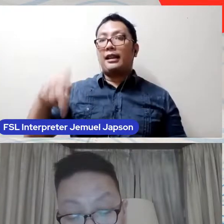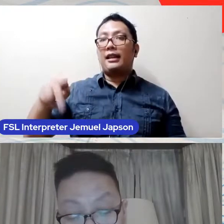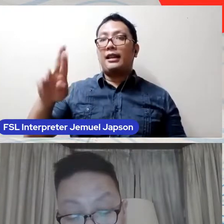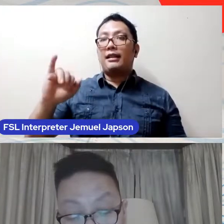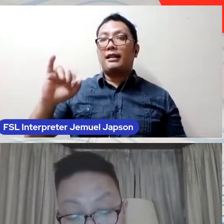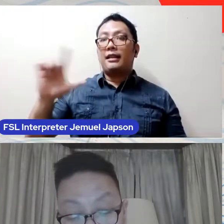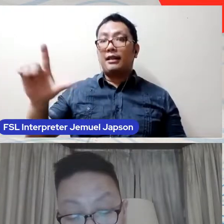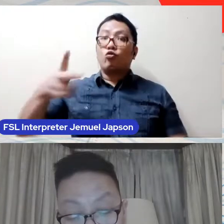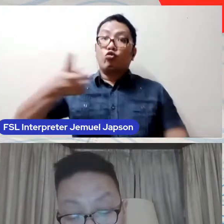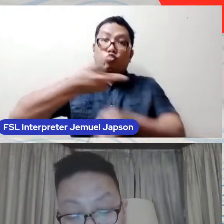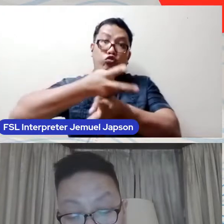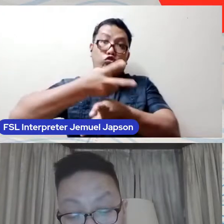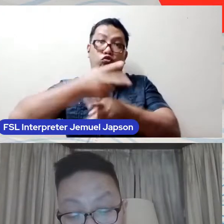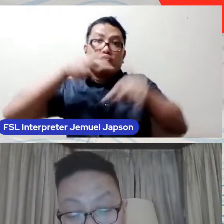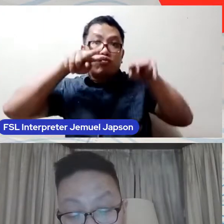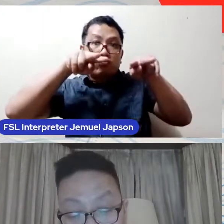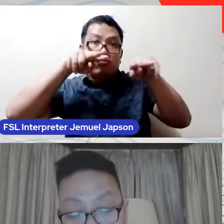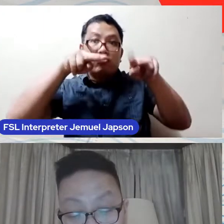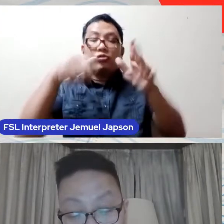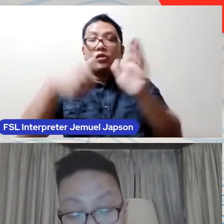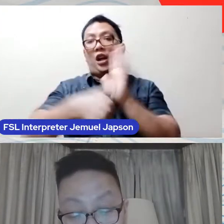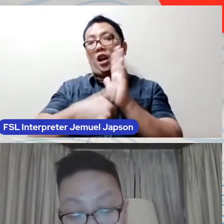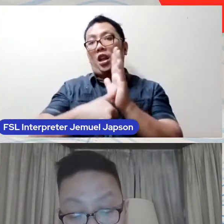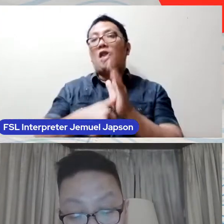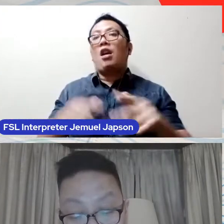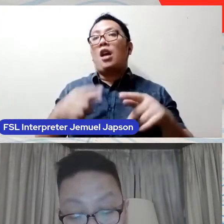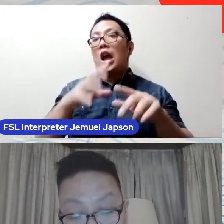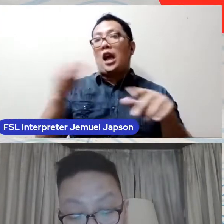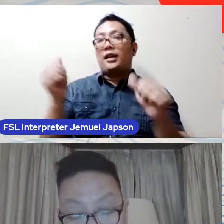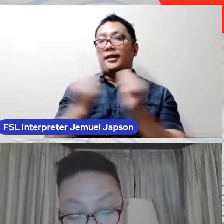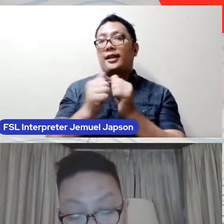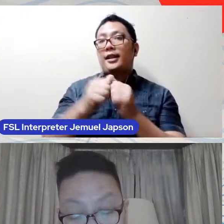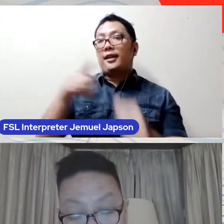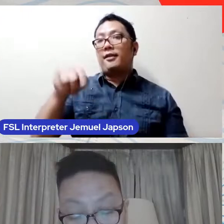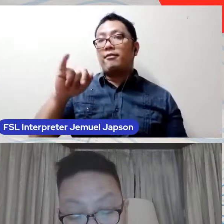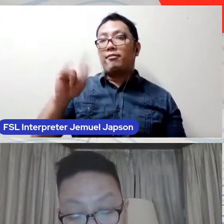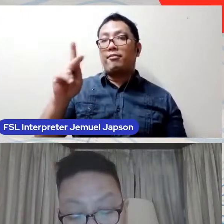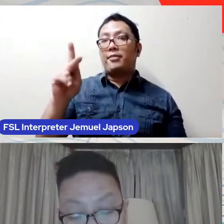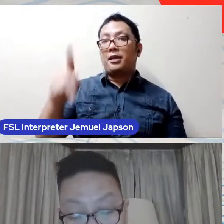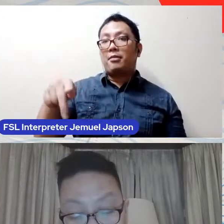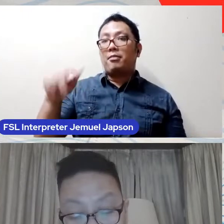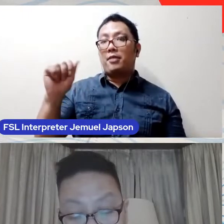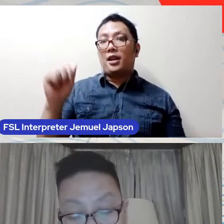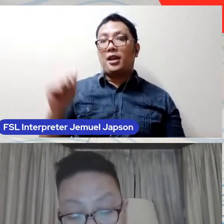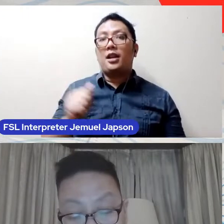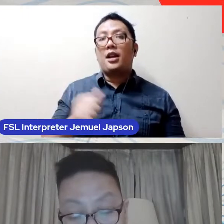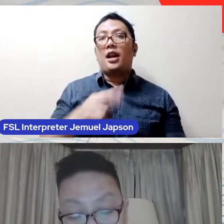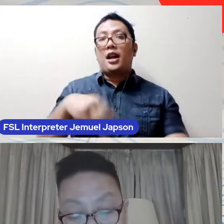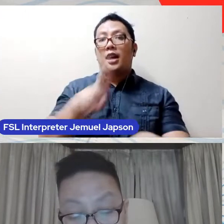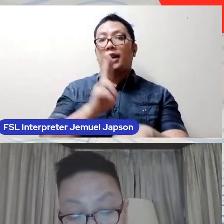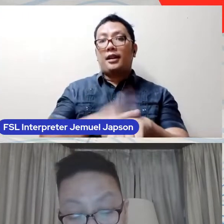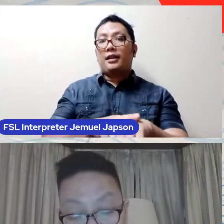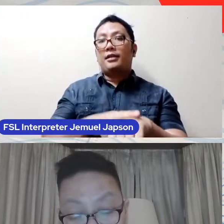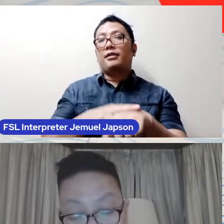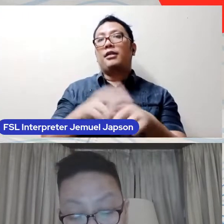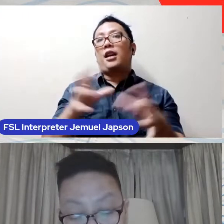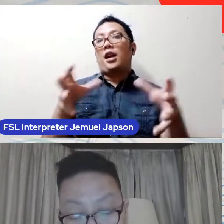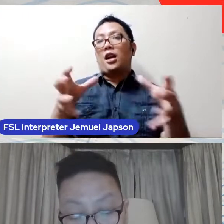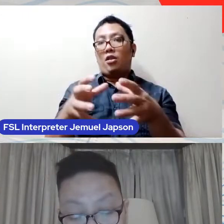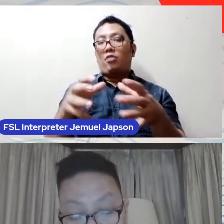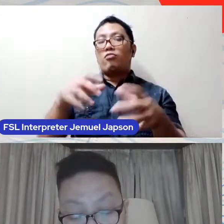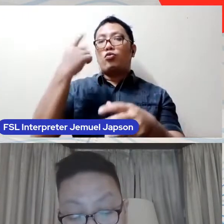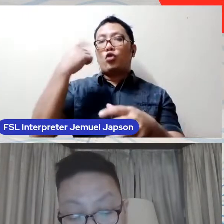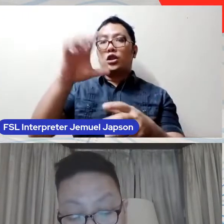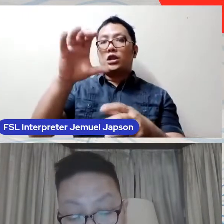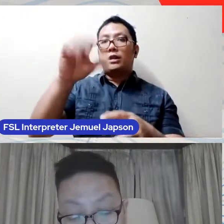watchdog. Number 2, kasama rin po natin ang PICPA. So yun po ay national na association ng mga CPA bilang ito